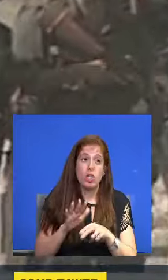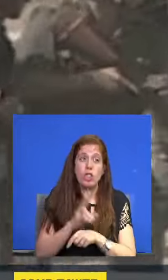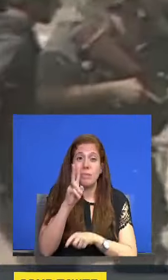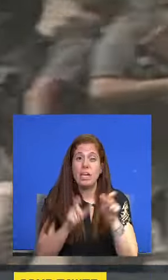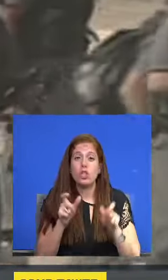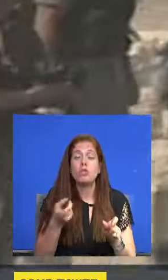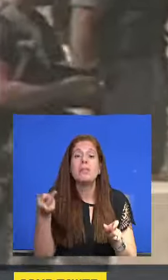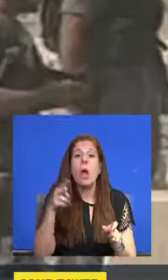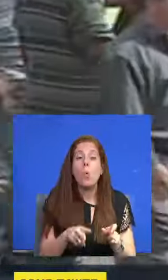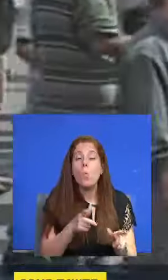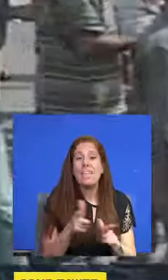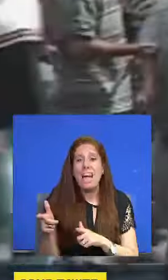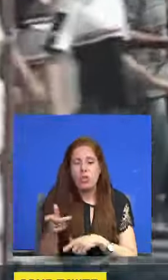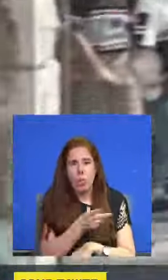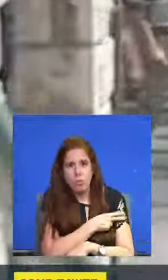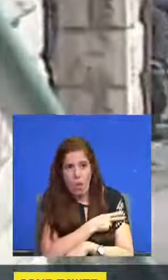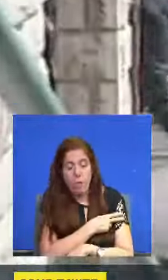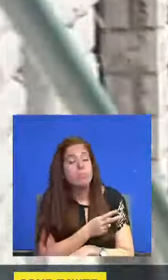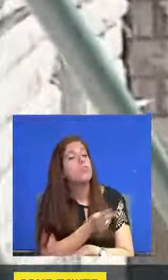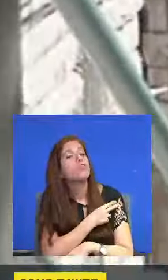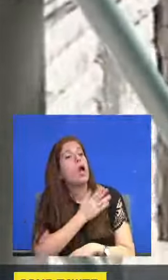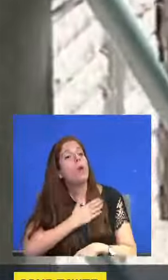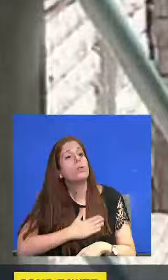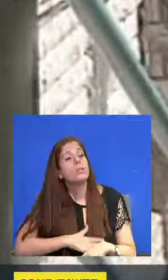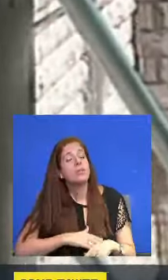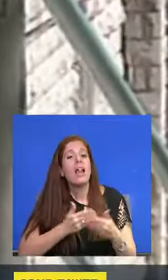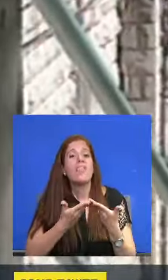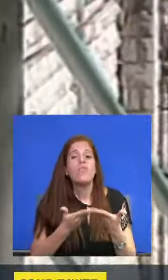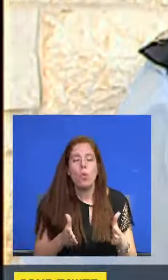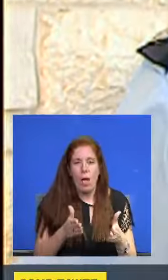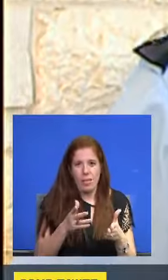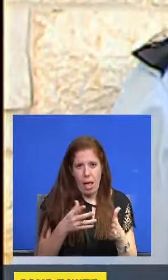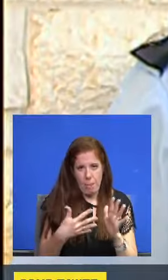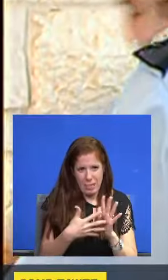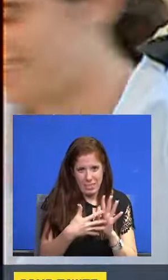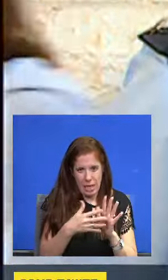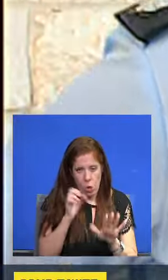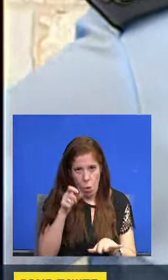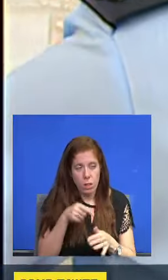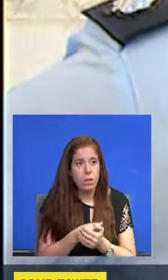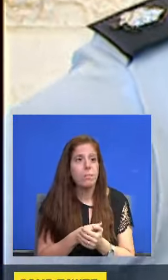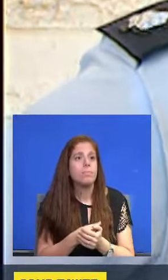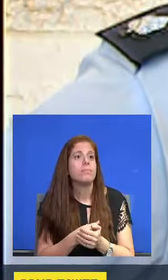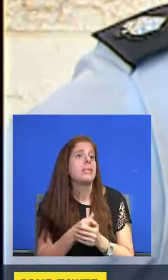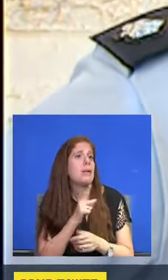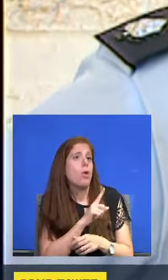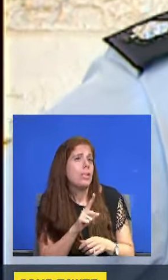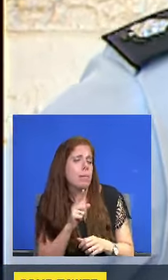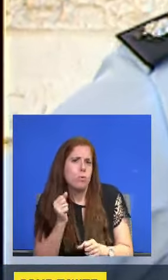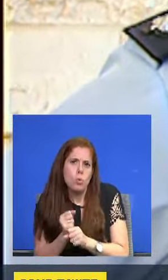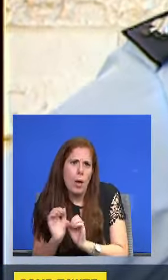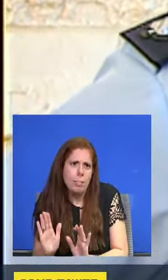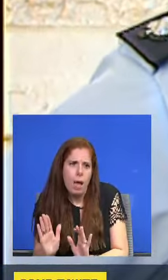המשטרה, המשטרה מבקשת לפתוח את המסקנות. אם לא הייתם נוהגים כך במשגב, מה קורה